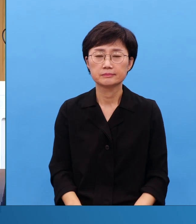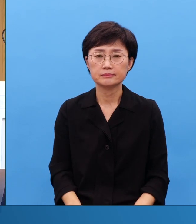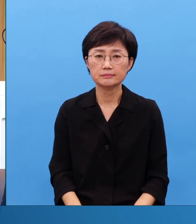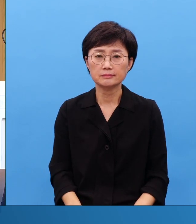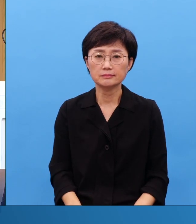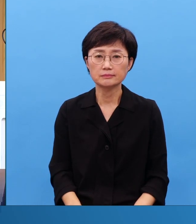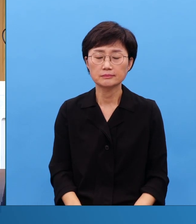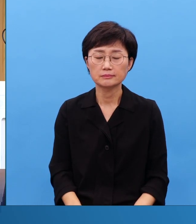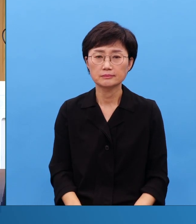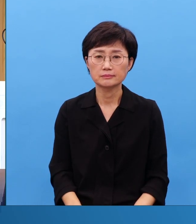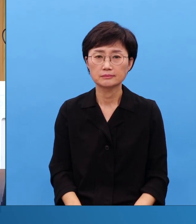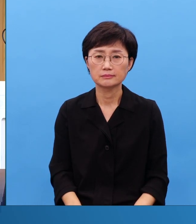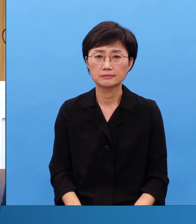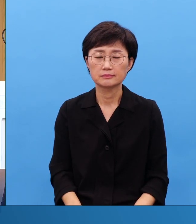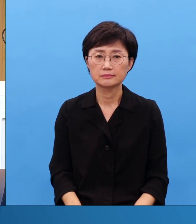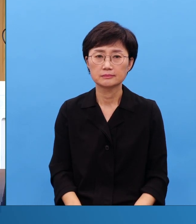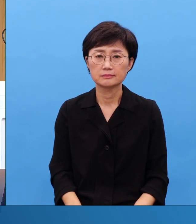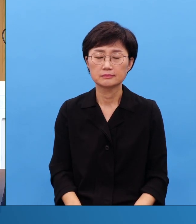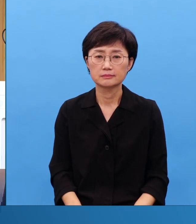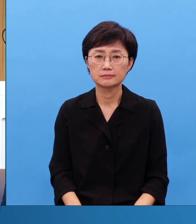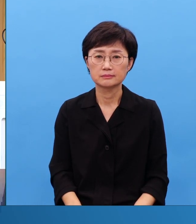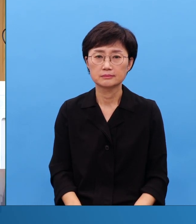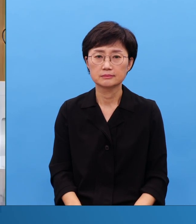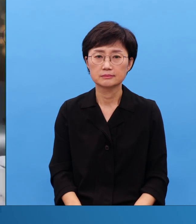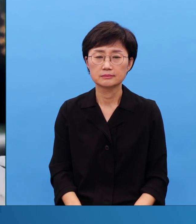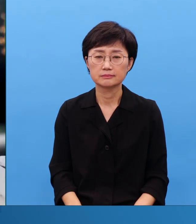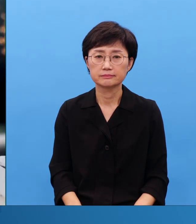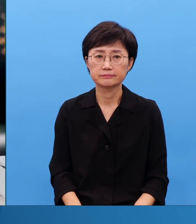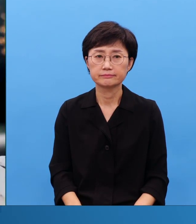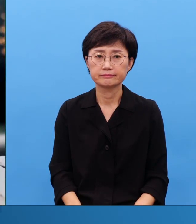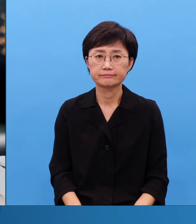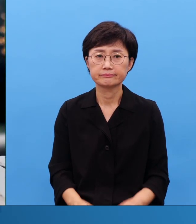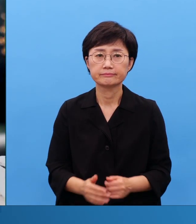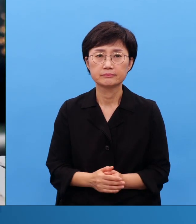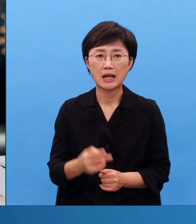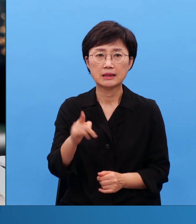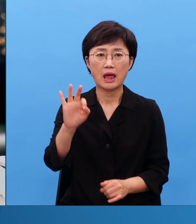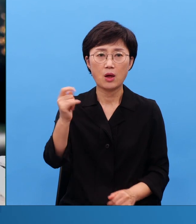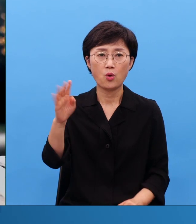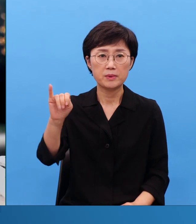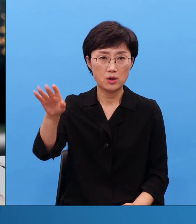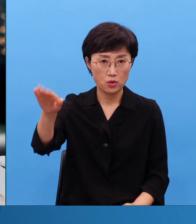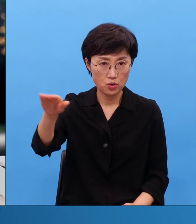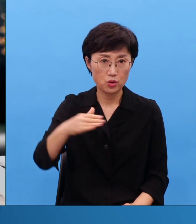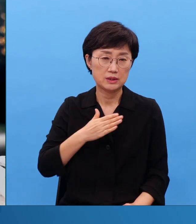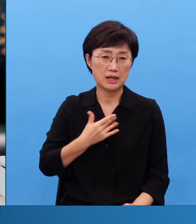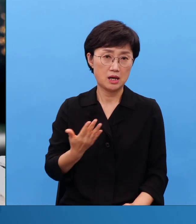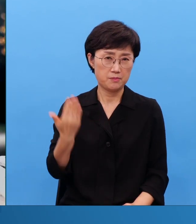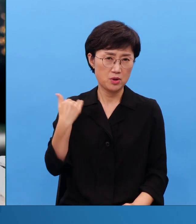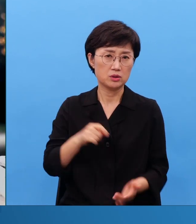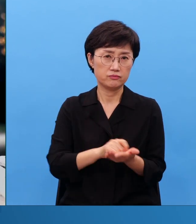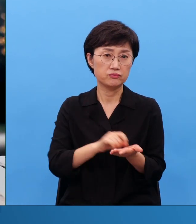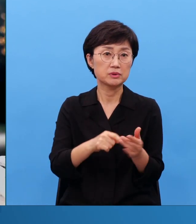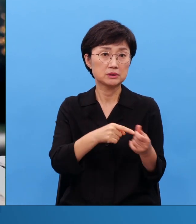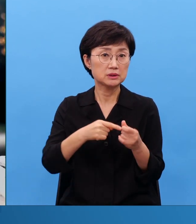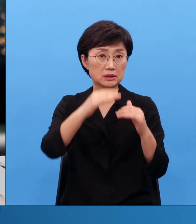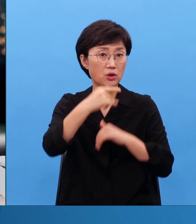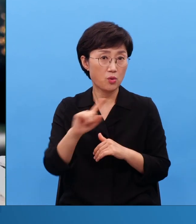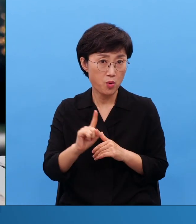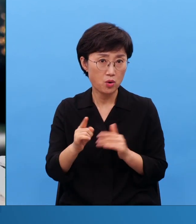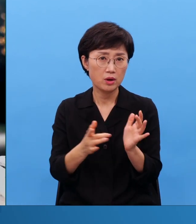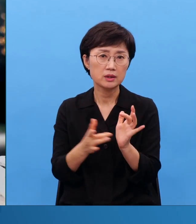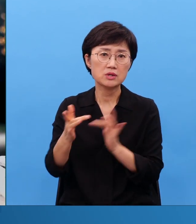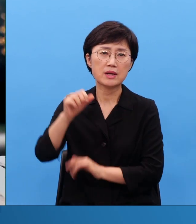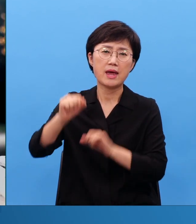Thanksgiving Sunday is from Acts chapter 1 verses 1 through 8. 데오빌로여, 내가 먼저 선거리는 무릇